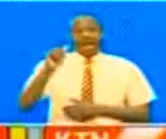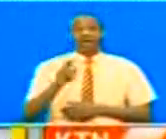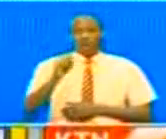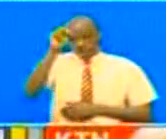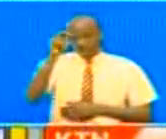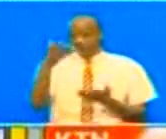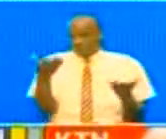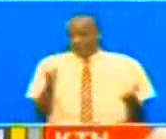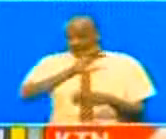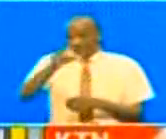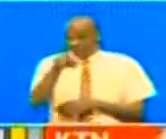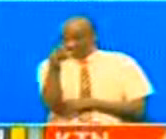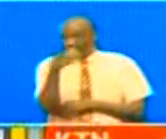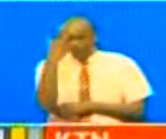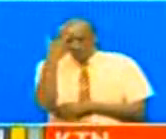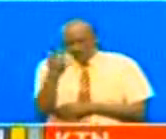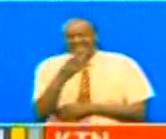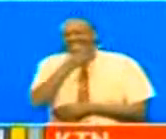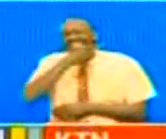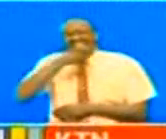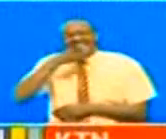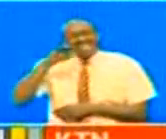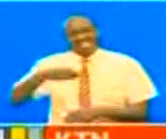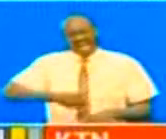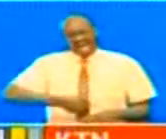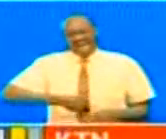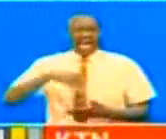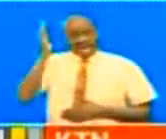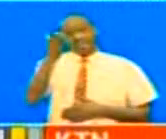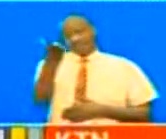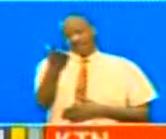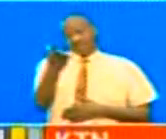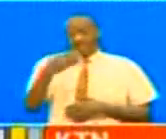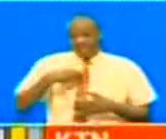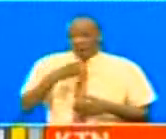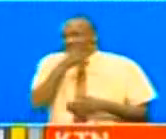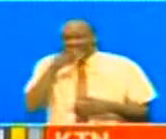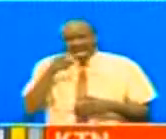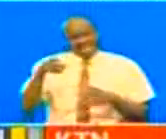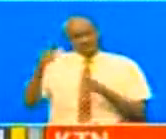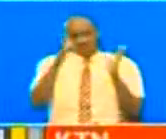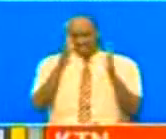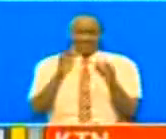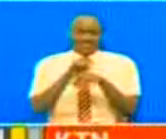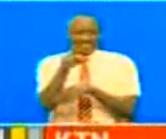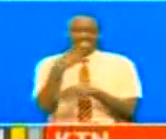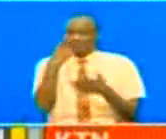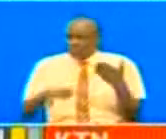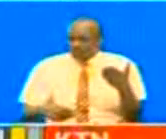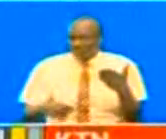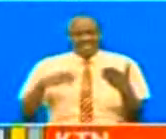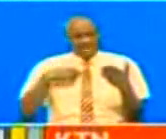Laikipia kufuatia makali ya baa la njaa. Kiangazi ambacho kimetanda katika sehemu hii ya Laikipia